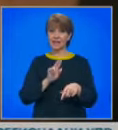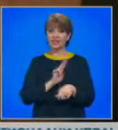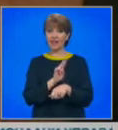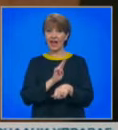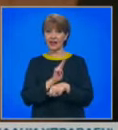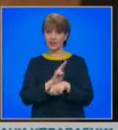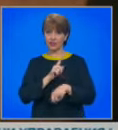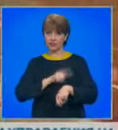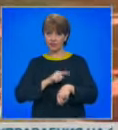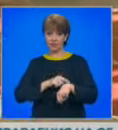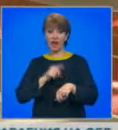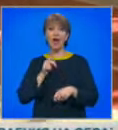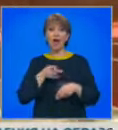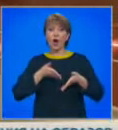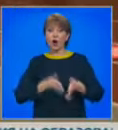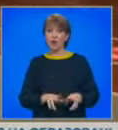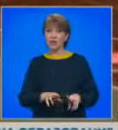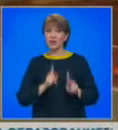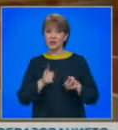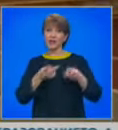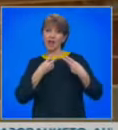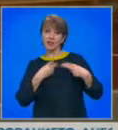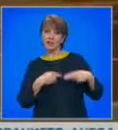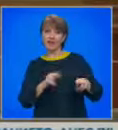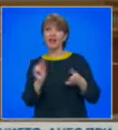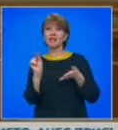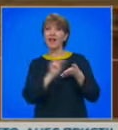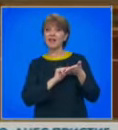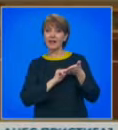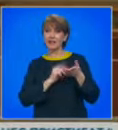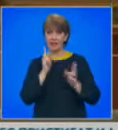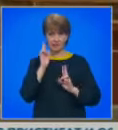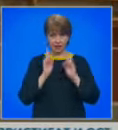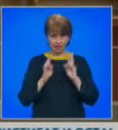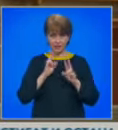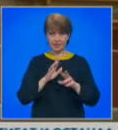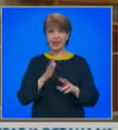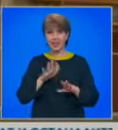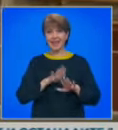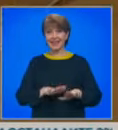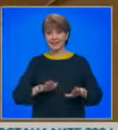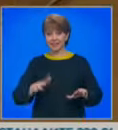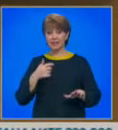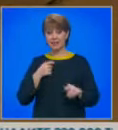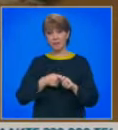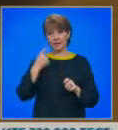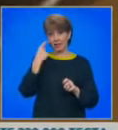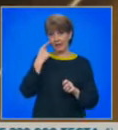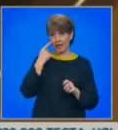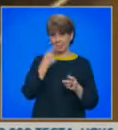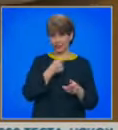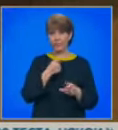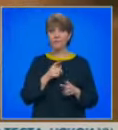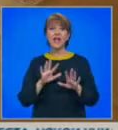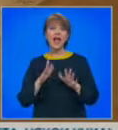трябваше да върнат декларациите дали са съгласни децата да бъдат тествани. Оказа се, че в 18-то училище 554 от децата ще